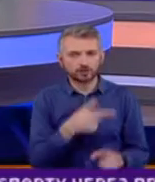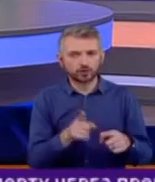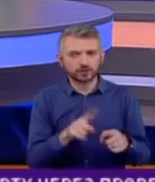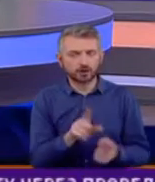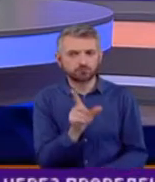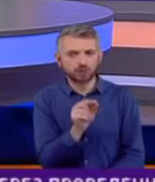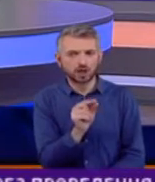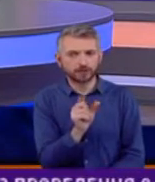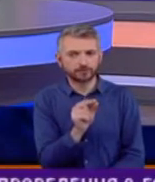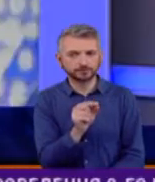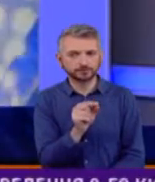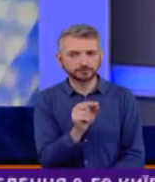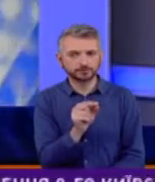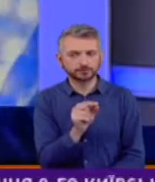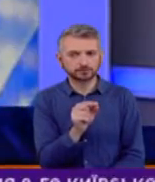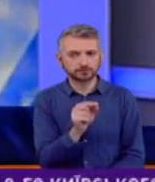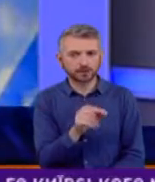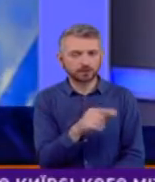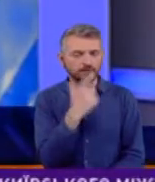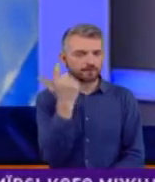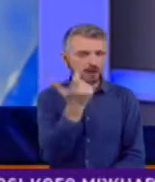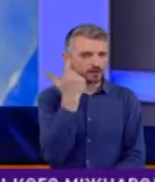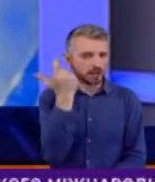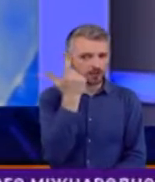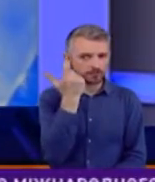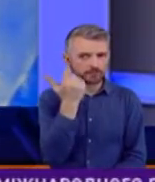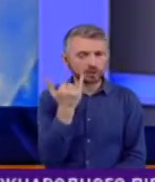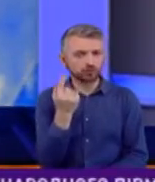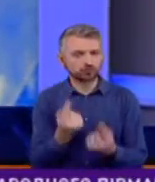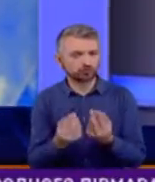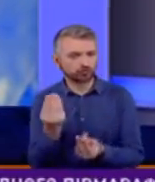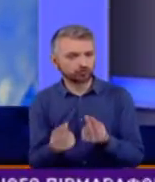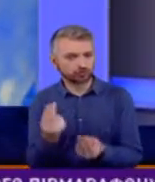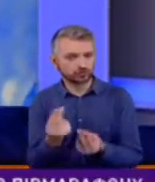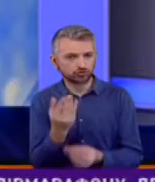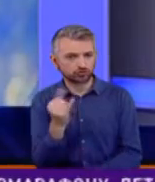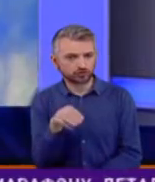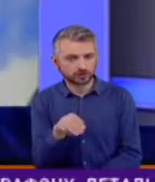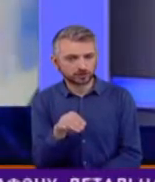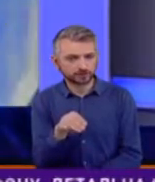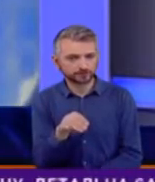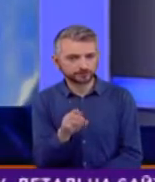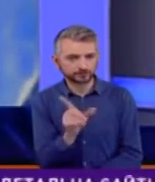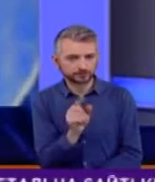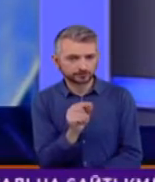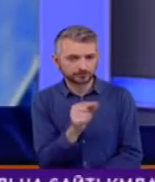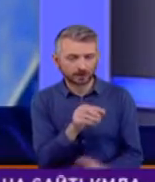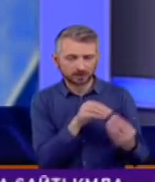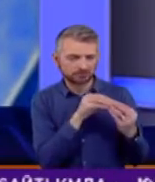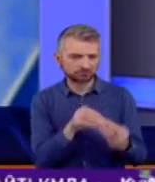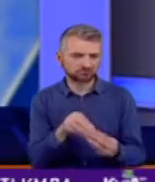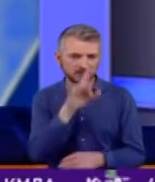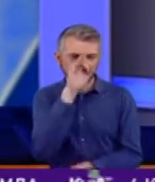пара там Владар і Шут, вона досить така класична.